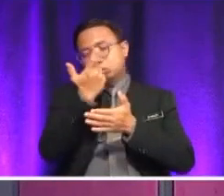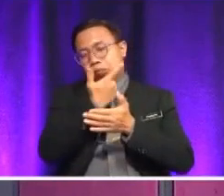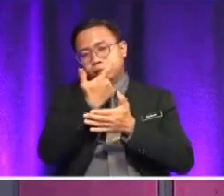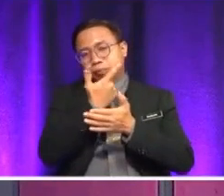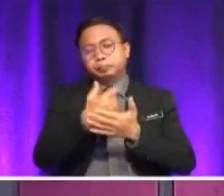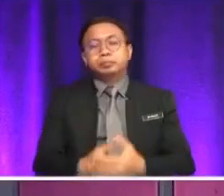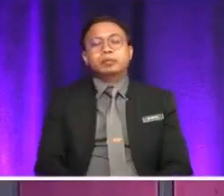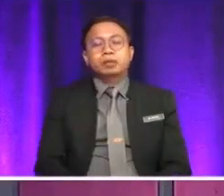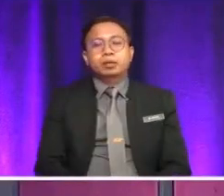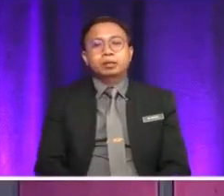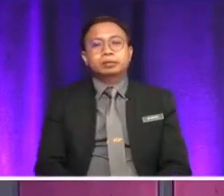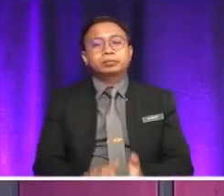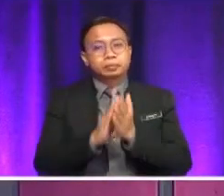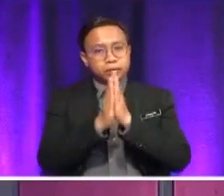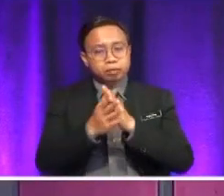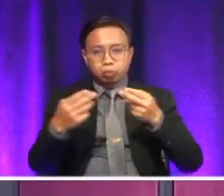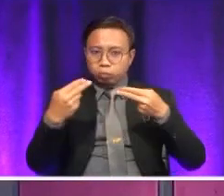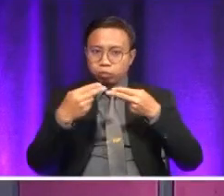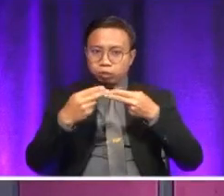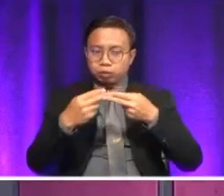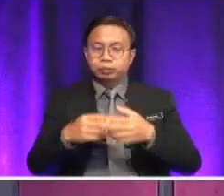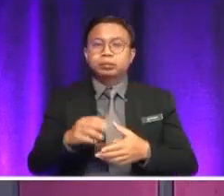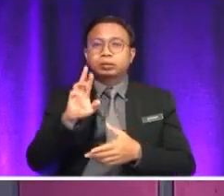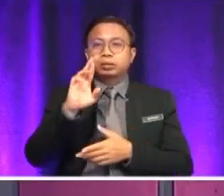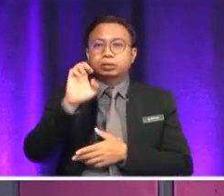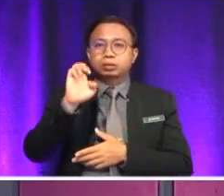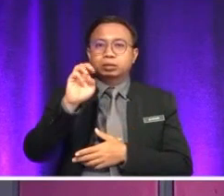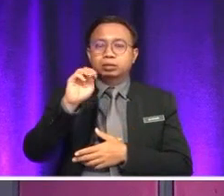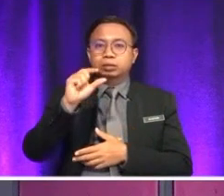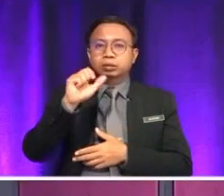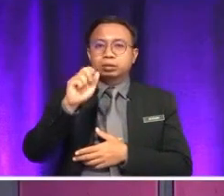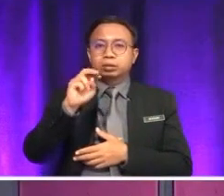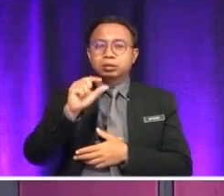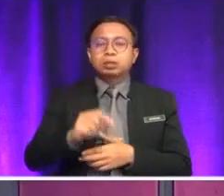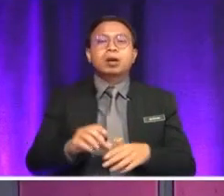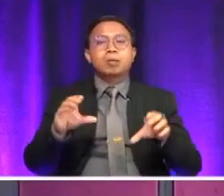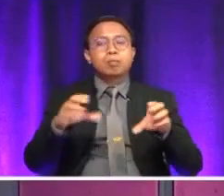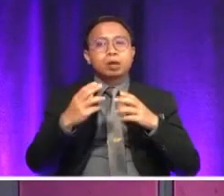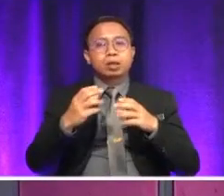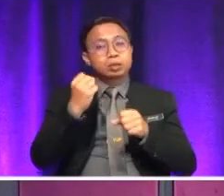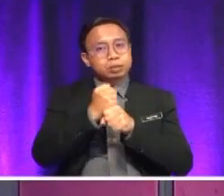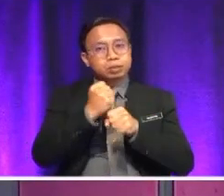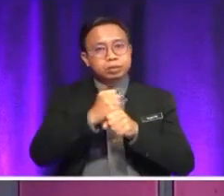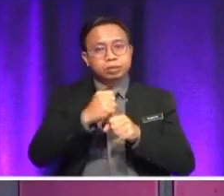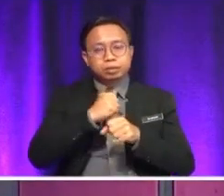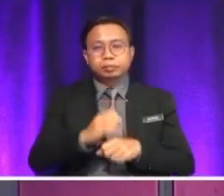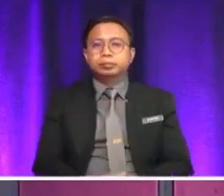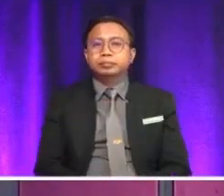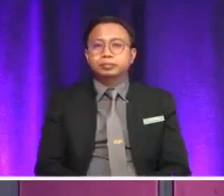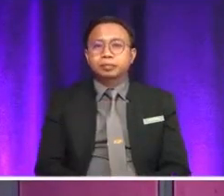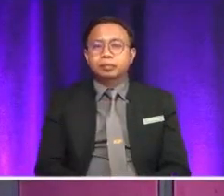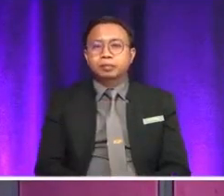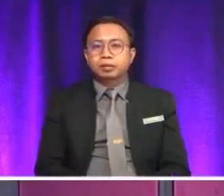Betul. Dia jadi hubungan keluarga tu renggang. Okay, masing-masing nak buat hal sendiri. Kalau boleh, ada